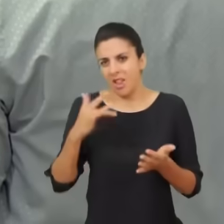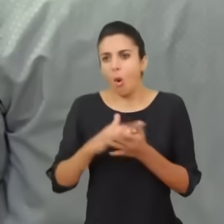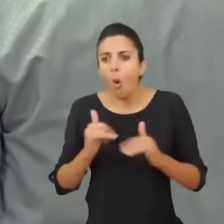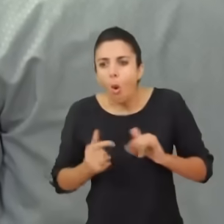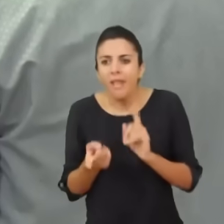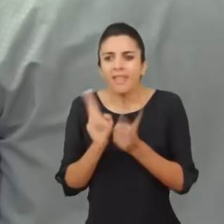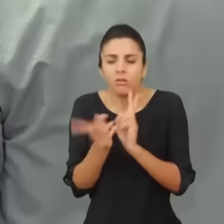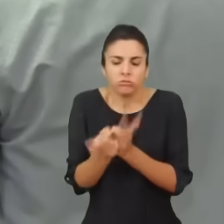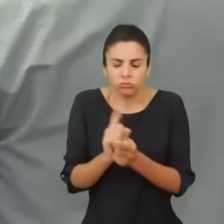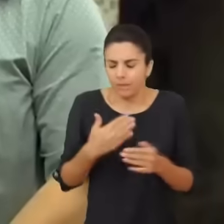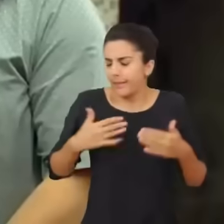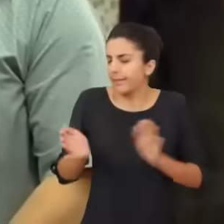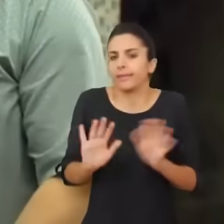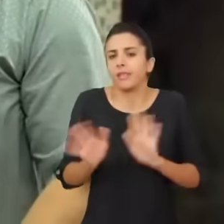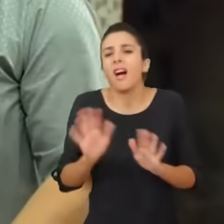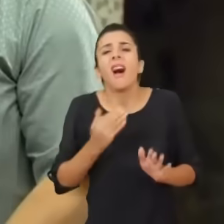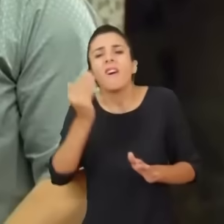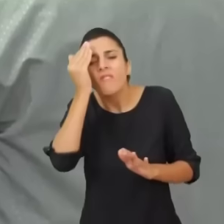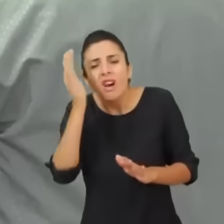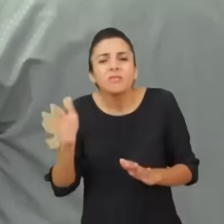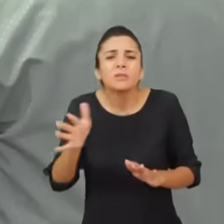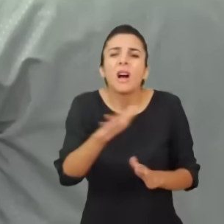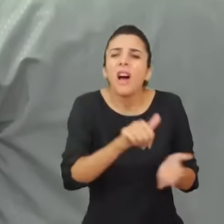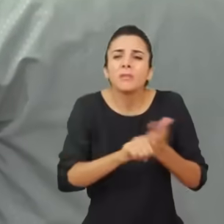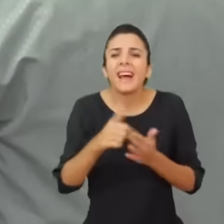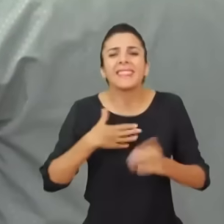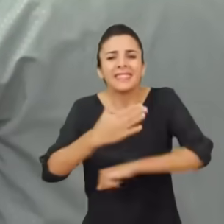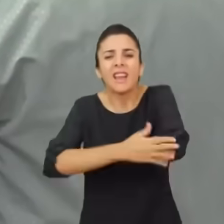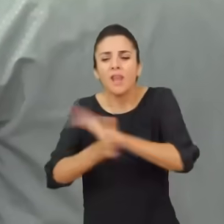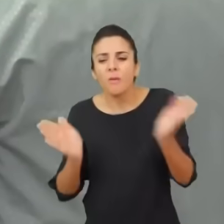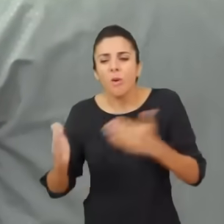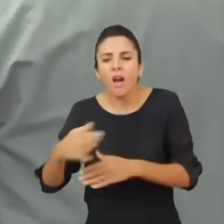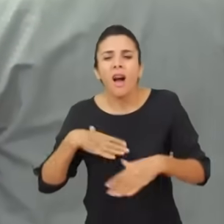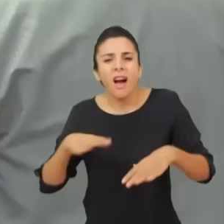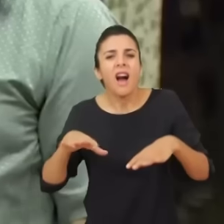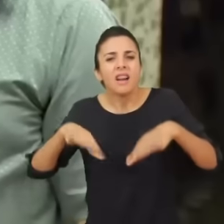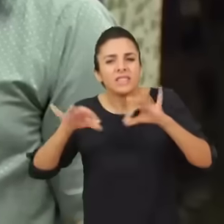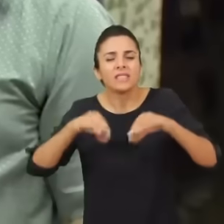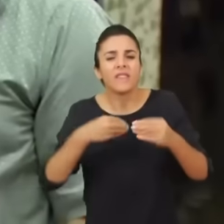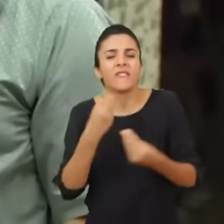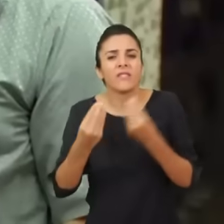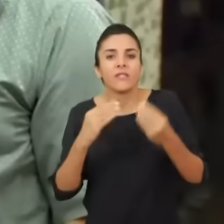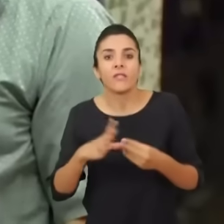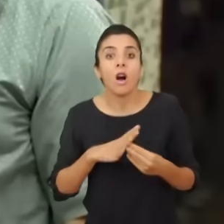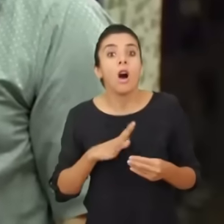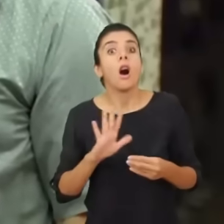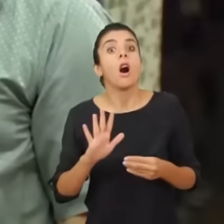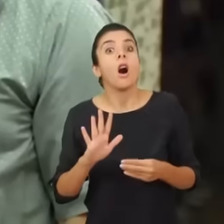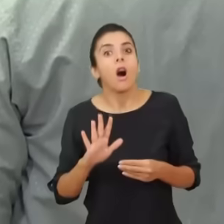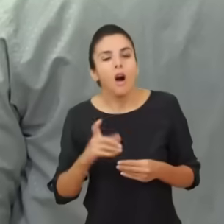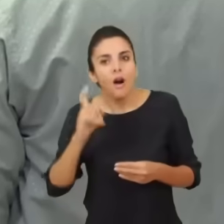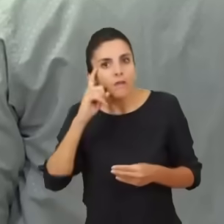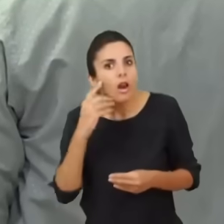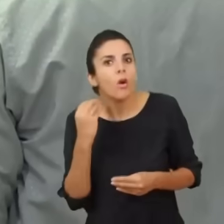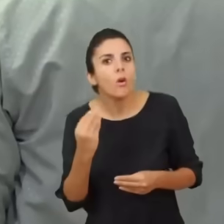morta oyunuyla? İşte yoksula voksula yardım kolileri falan işte hazırlanıyoruz. Dur bakalım. Aa, Fehmi abi aslında kıyak